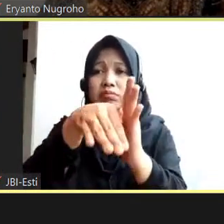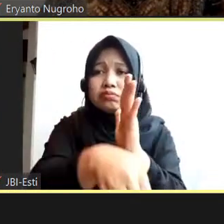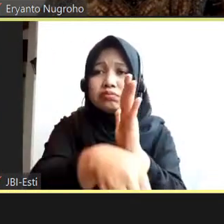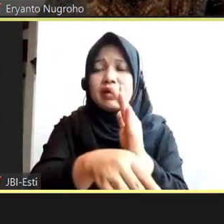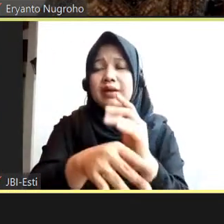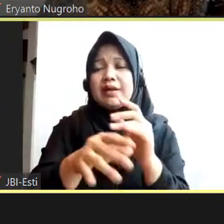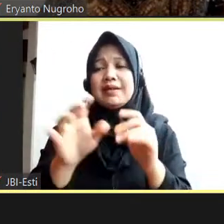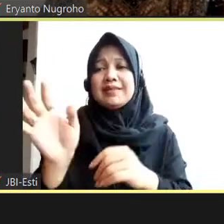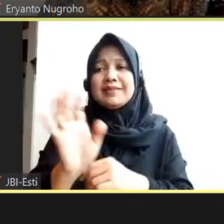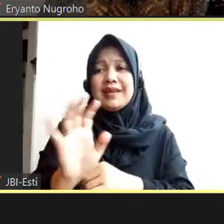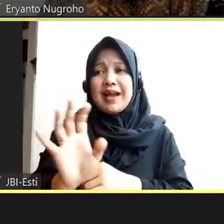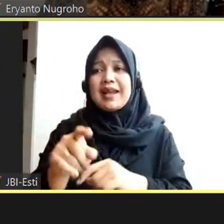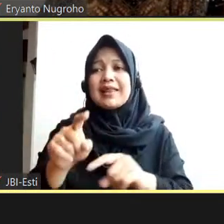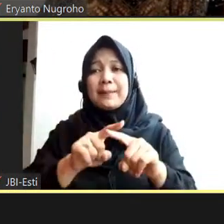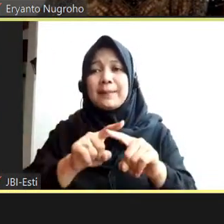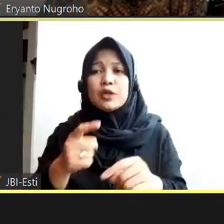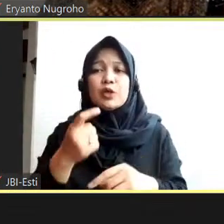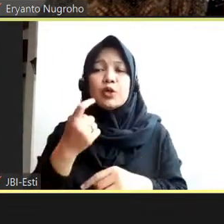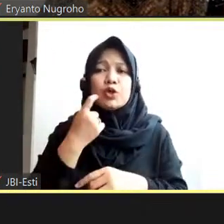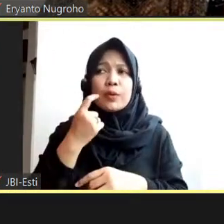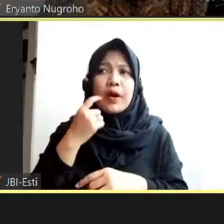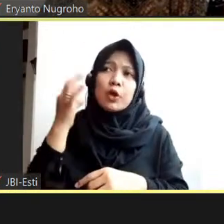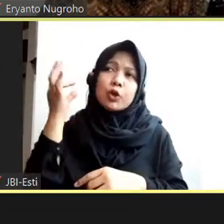mengurangi resiko-resiko